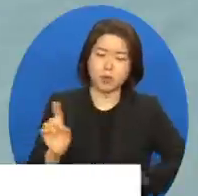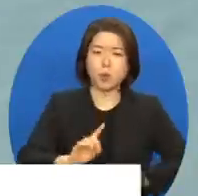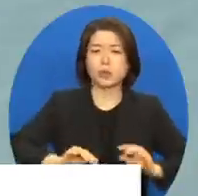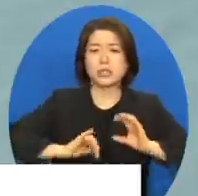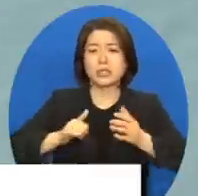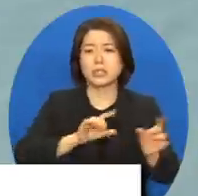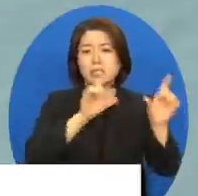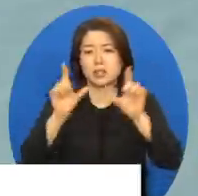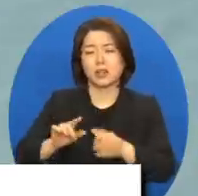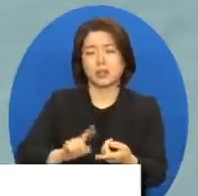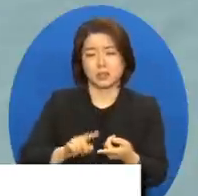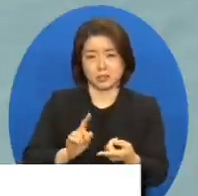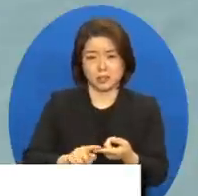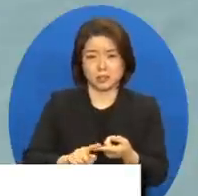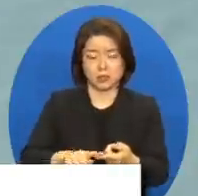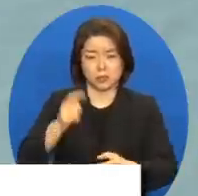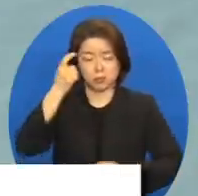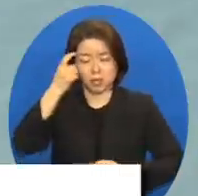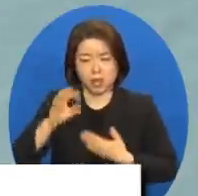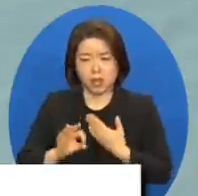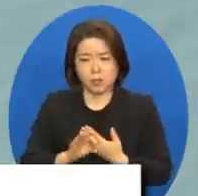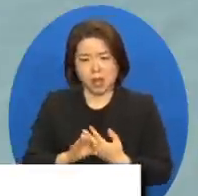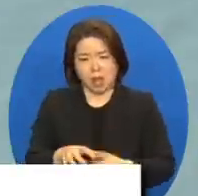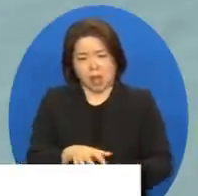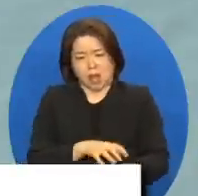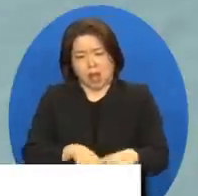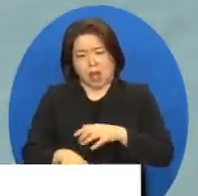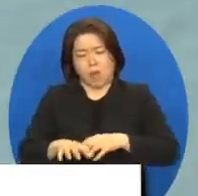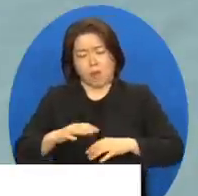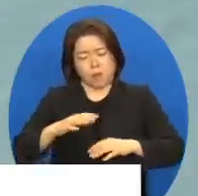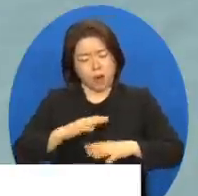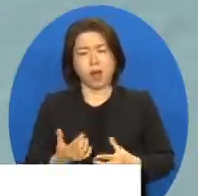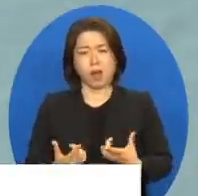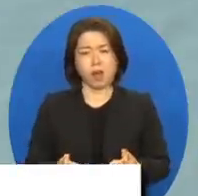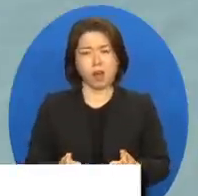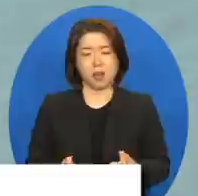될지 생각하면 소름이 끼칠 정도입니다.